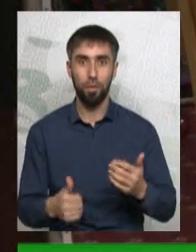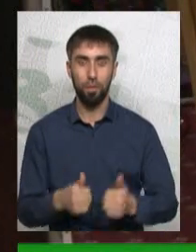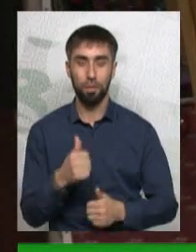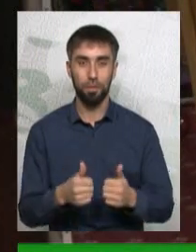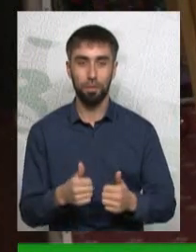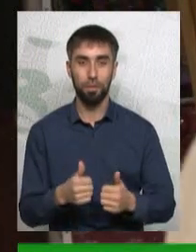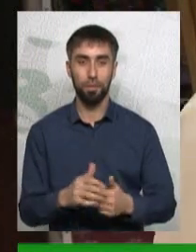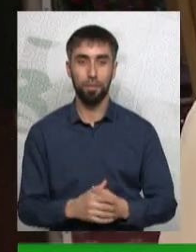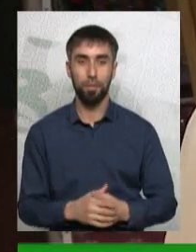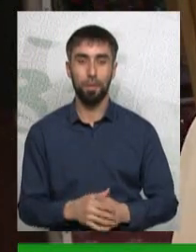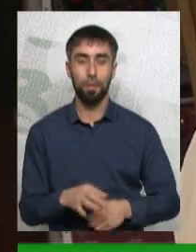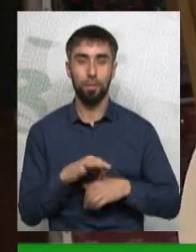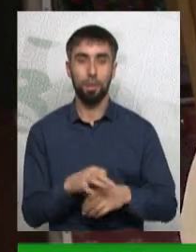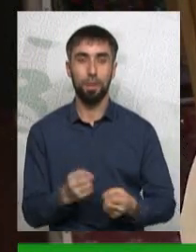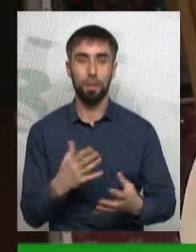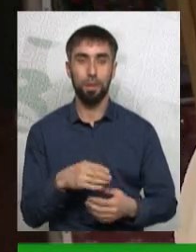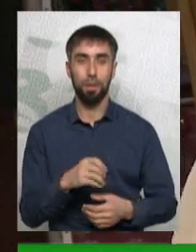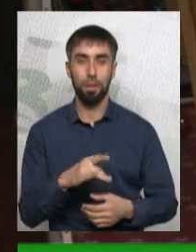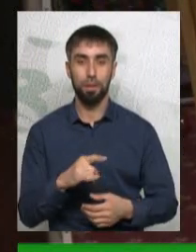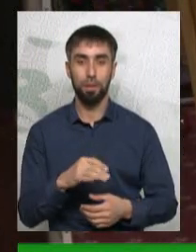конкурсах, прошли некоторые тестирования.